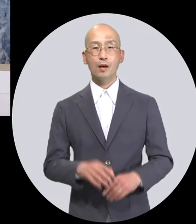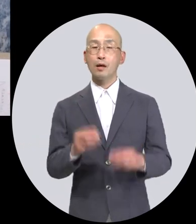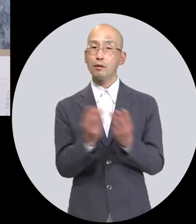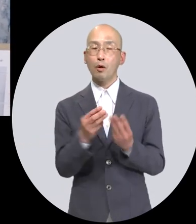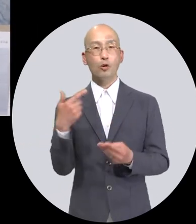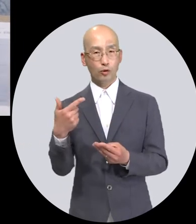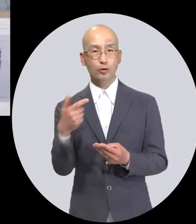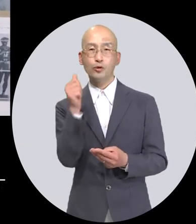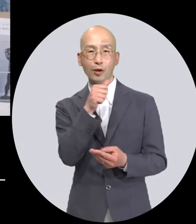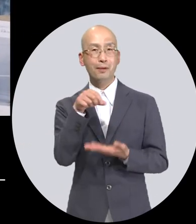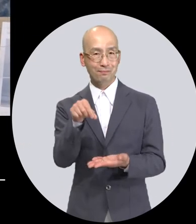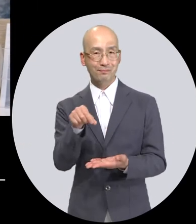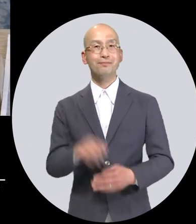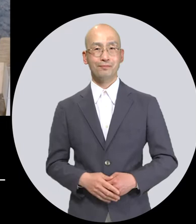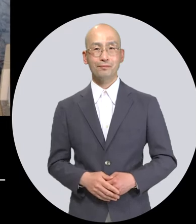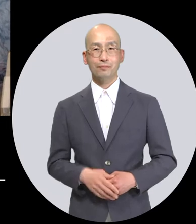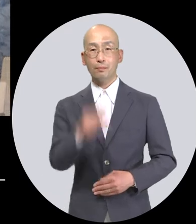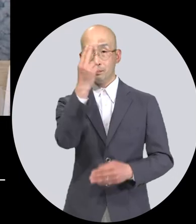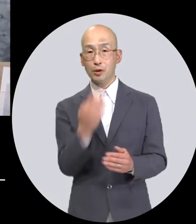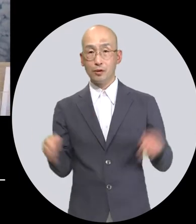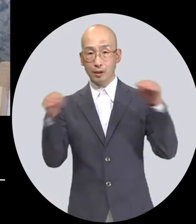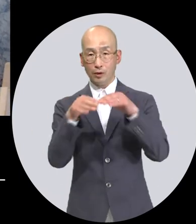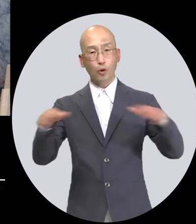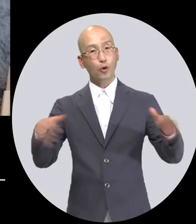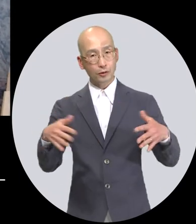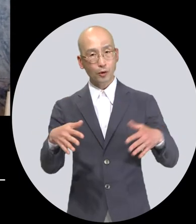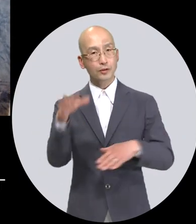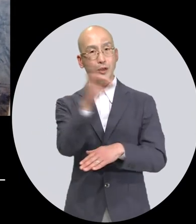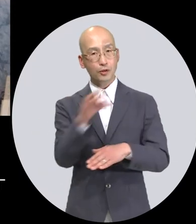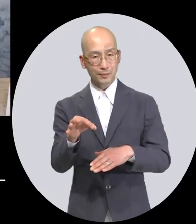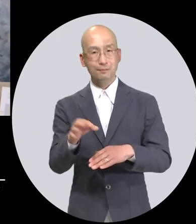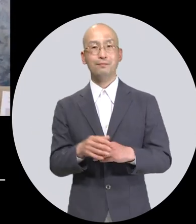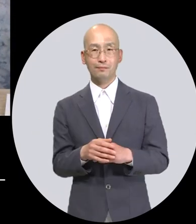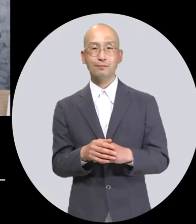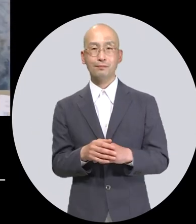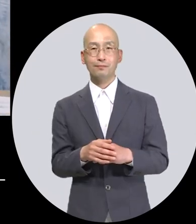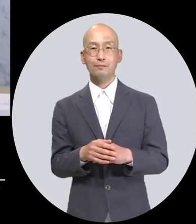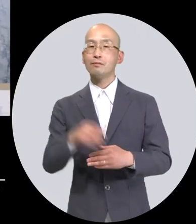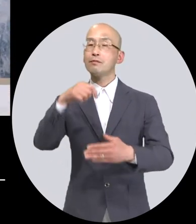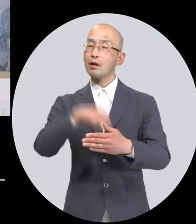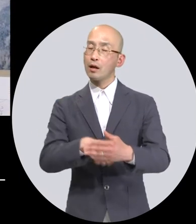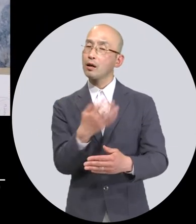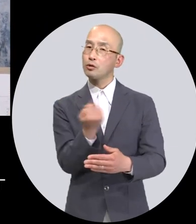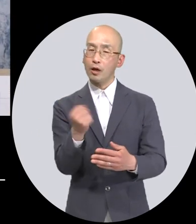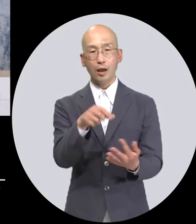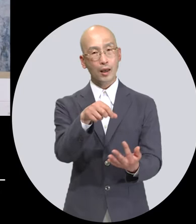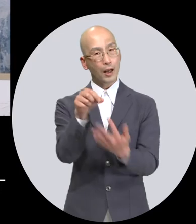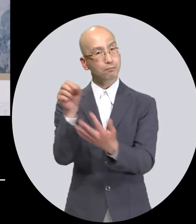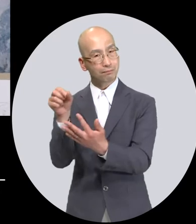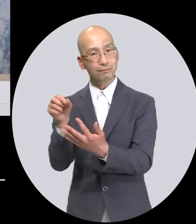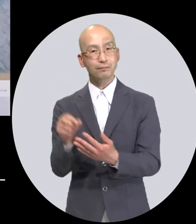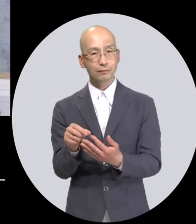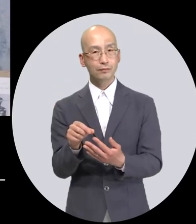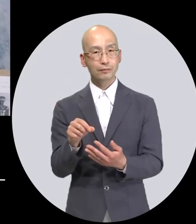が、この美術館のコレクション作品の中からいくつか選んでワーク